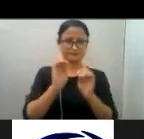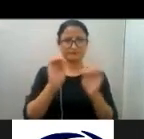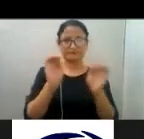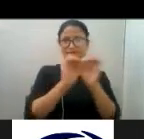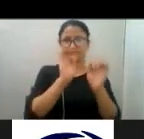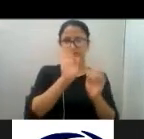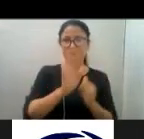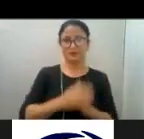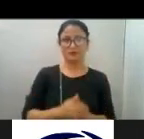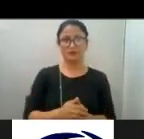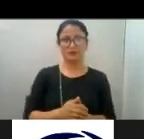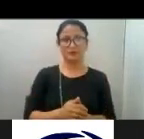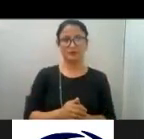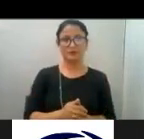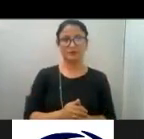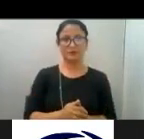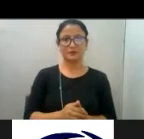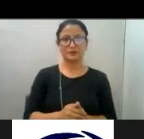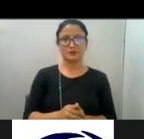भएको देखिन्छ होइन।